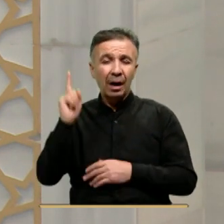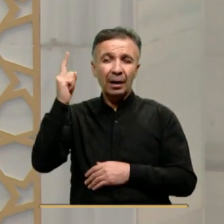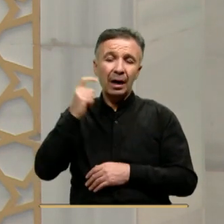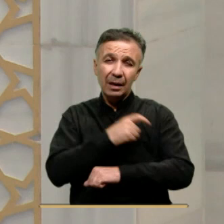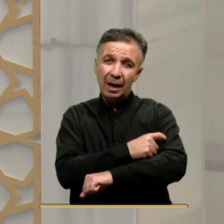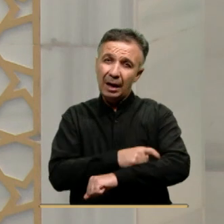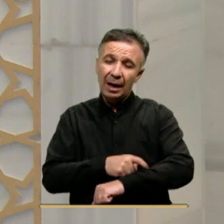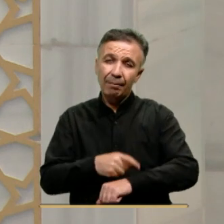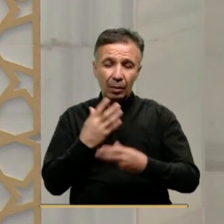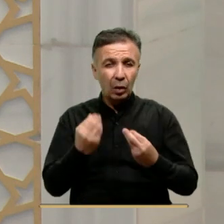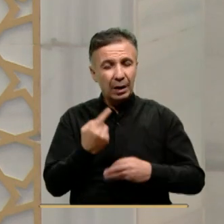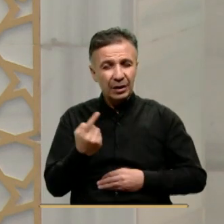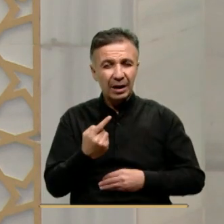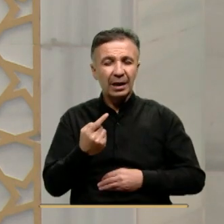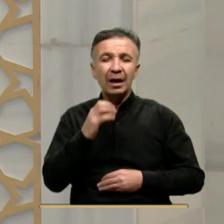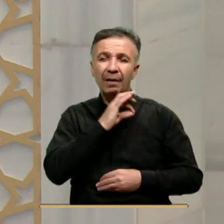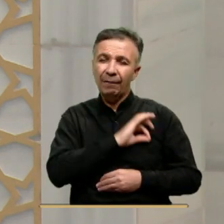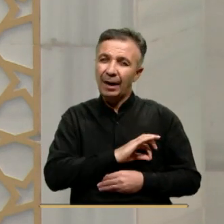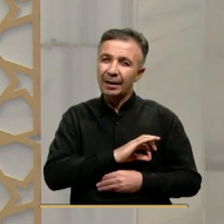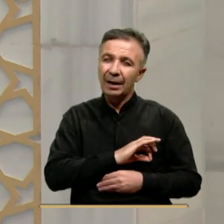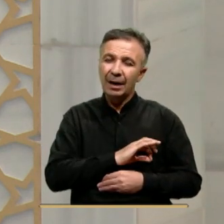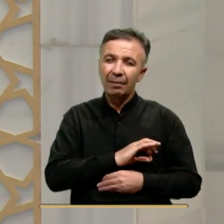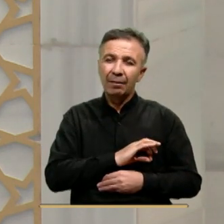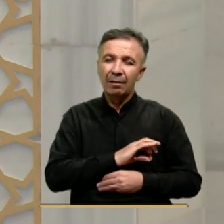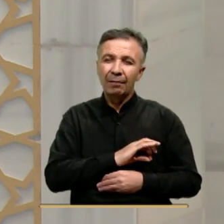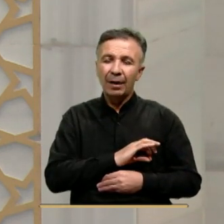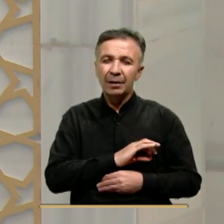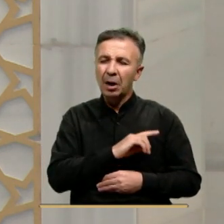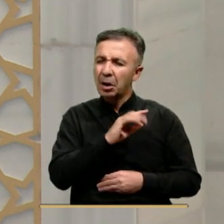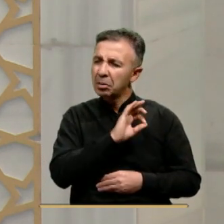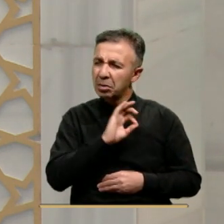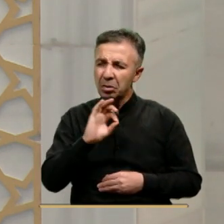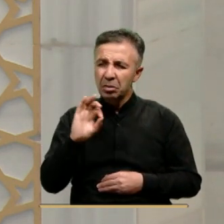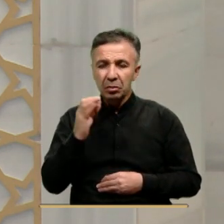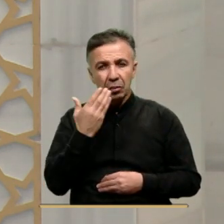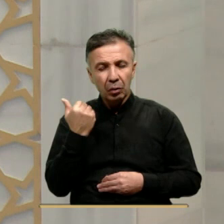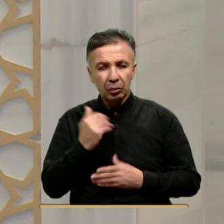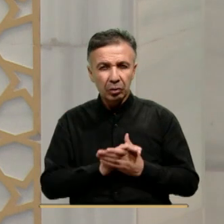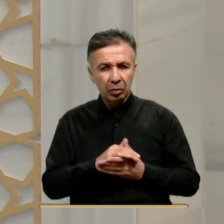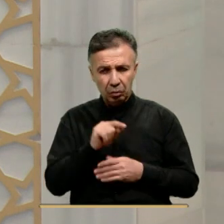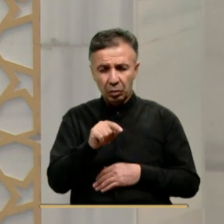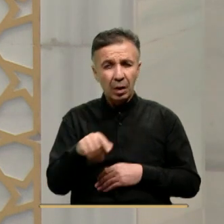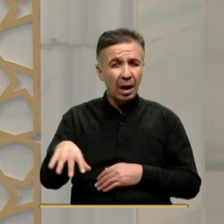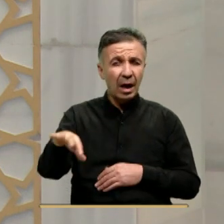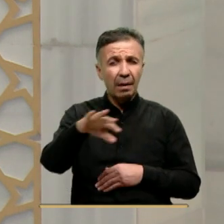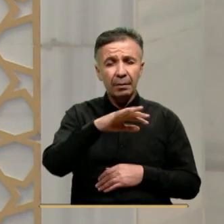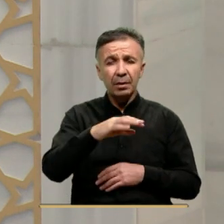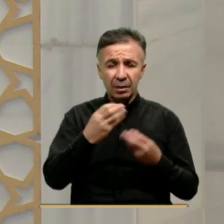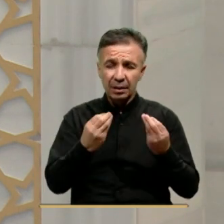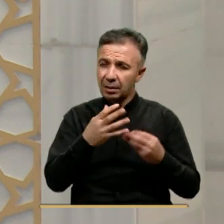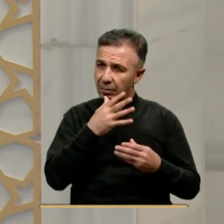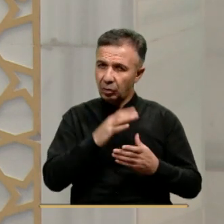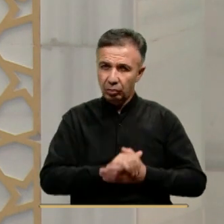haramlara insana fayda ve hayır getiren hiçbir şey yoktur Bunu hepimiz gayet